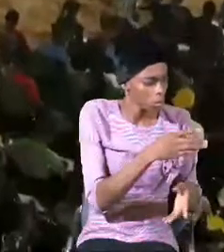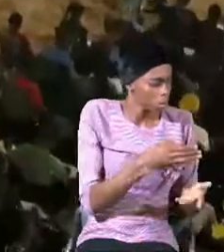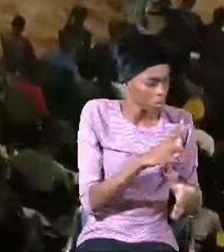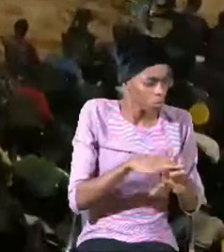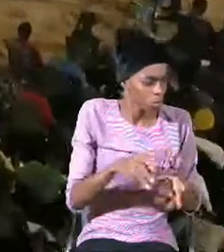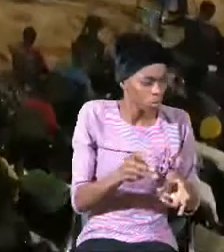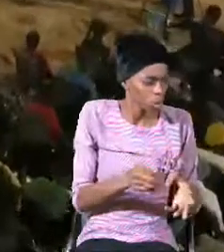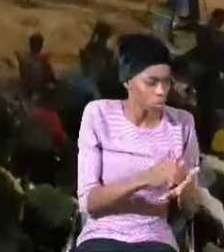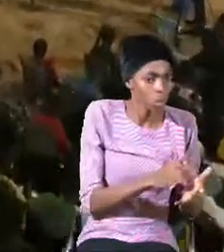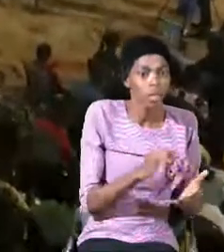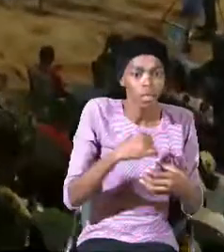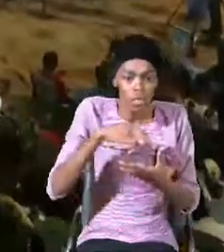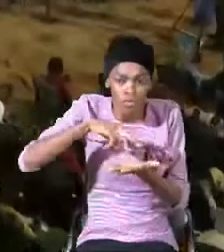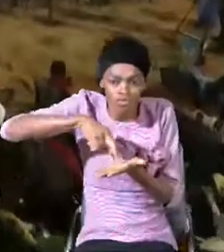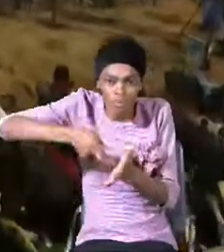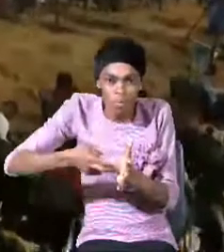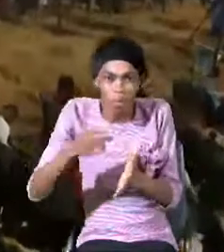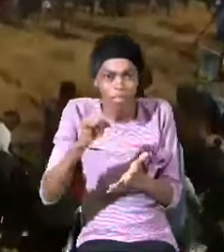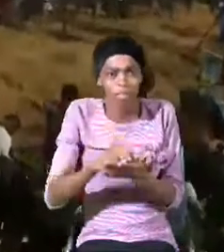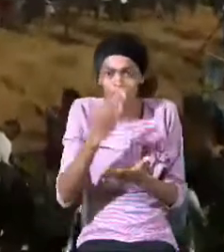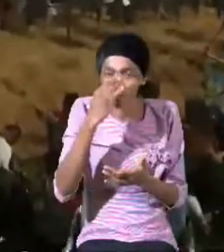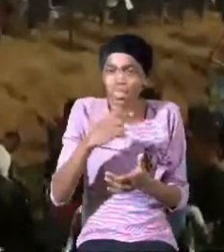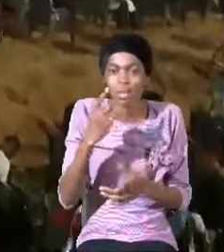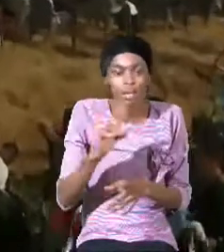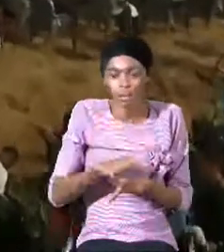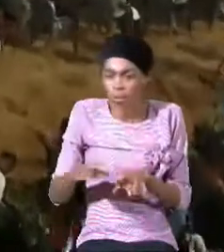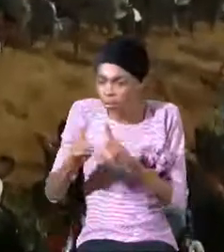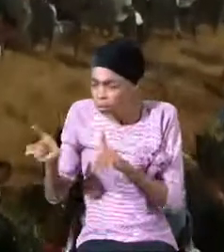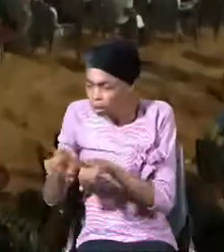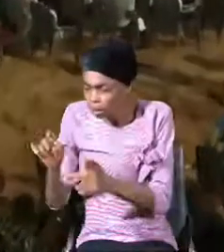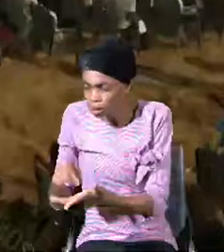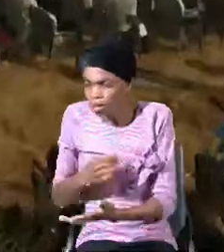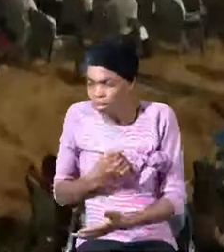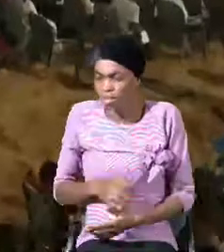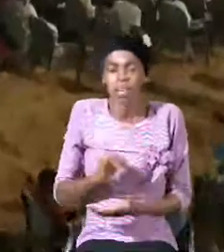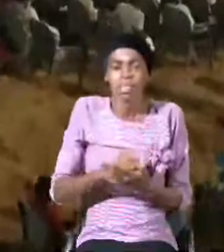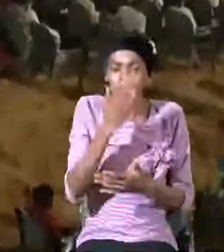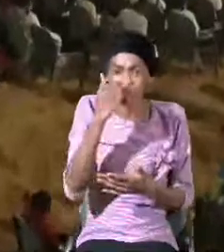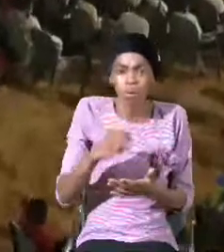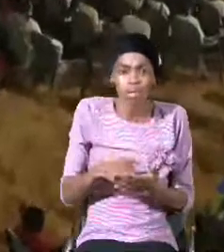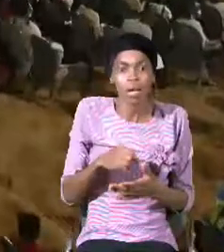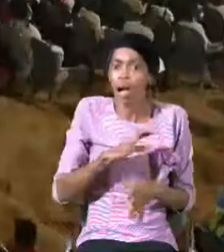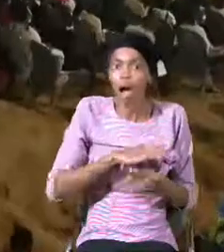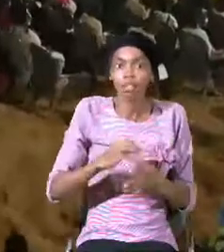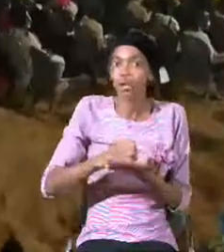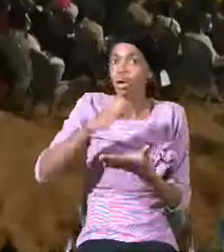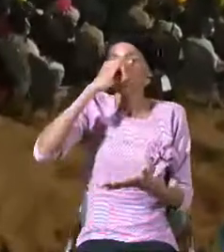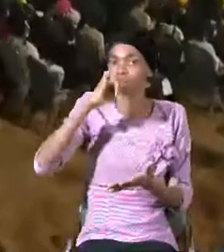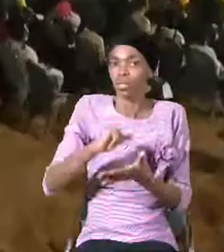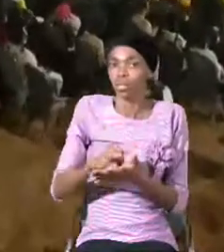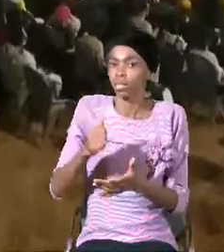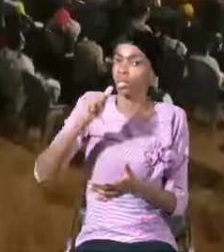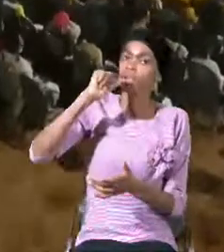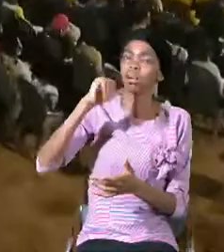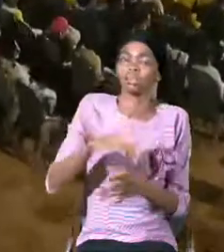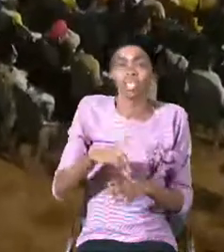de d'amender les choses. Ne parle pas comme ça. Il est en train d'amender les choses. C'est quoi il dit? Ne bois pas ça. Il